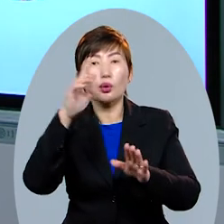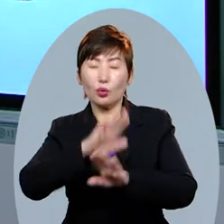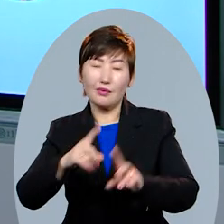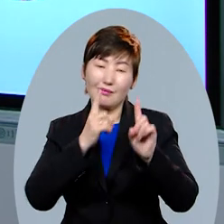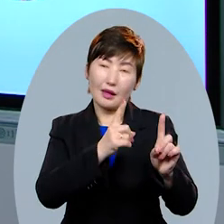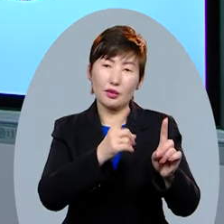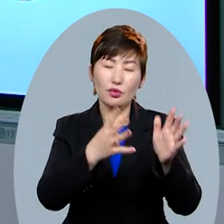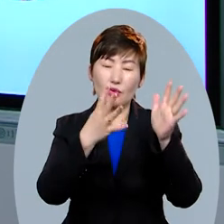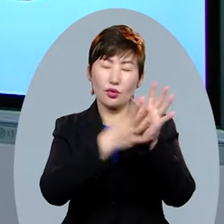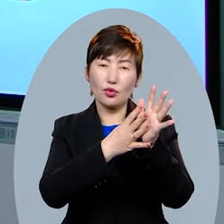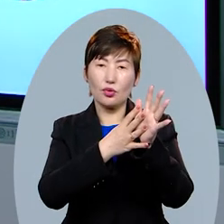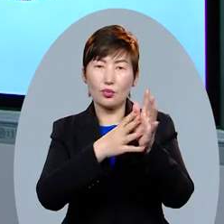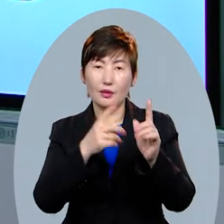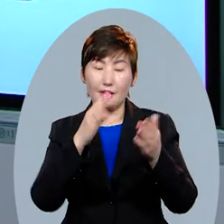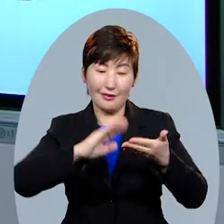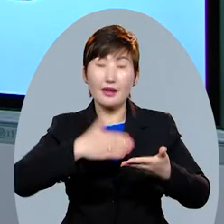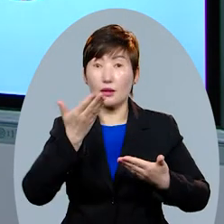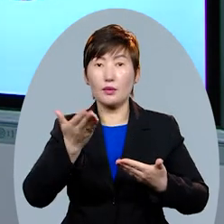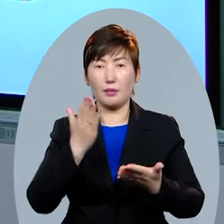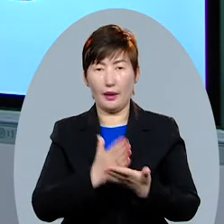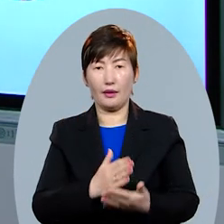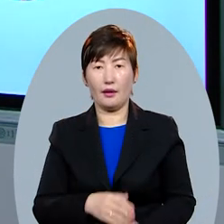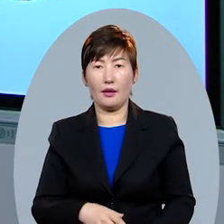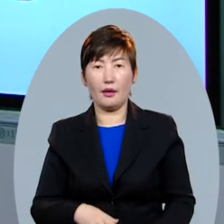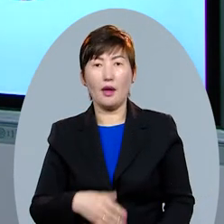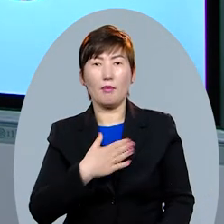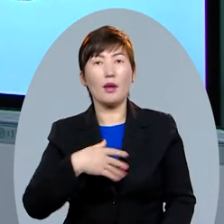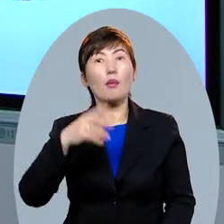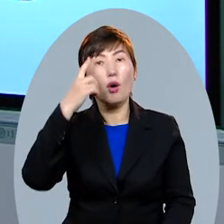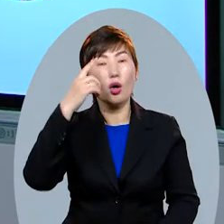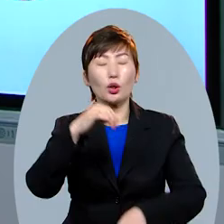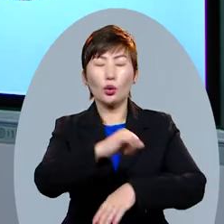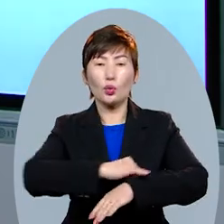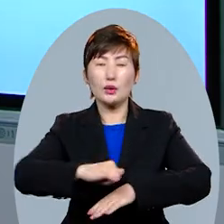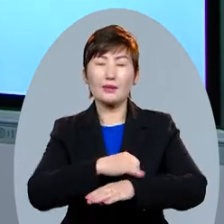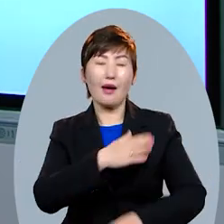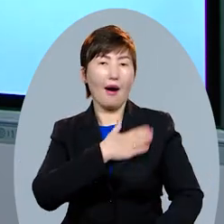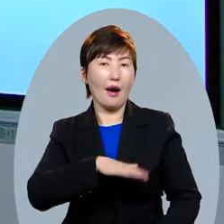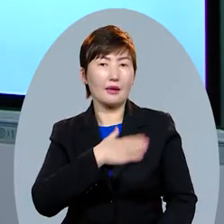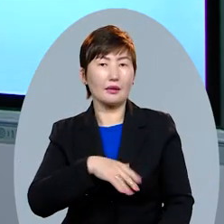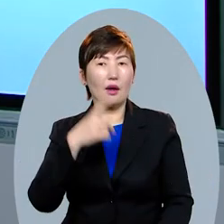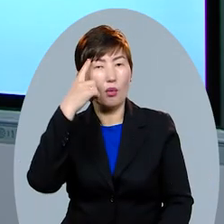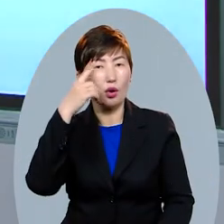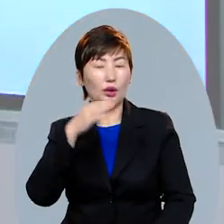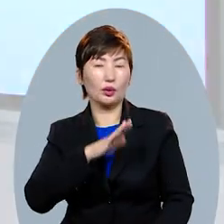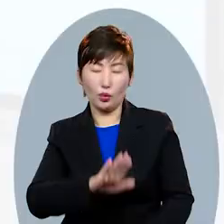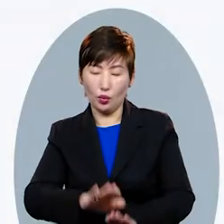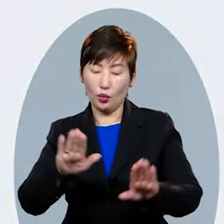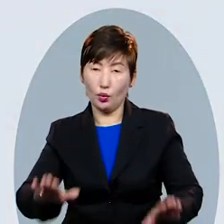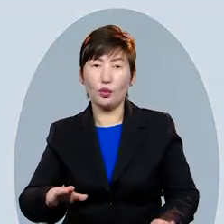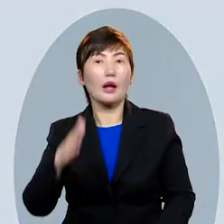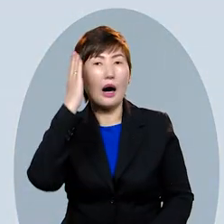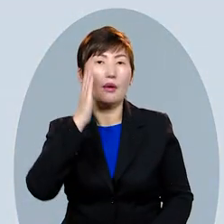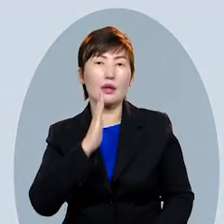хүүхэд бүрийн эрмэлзэх 9 зүйлийн тухай багш нь та бүхэндээ танилцуулж байна. Би их орондоо хайртай